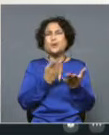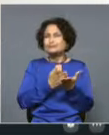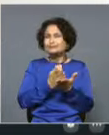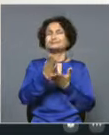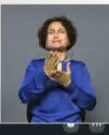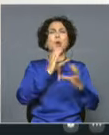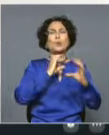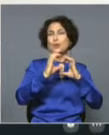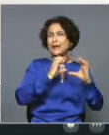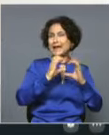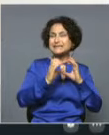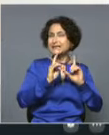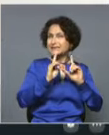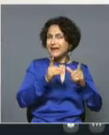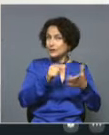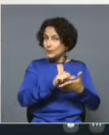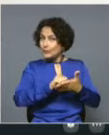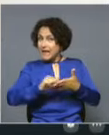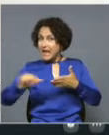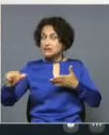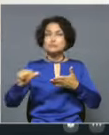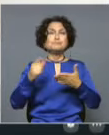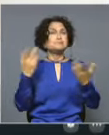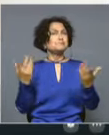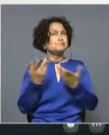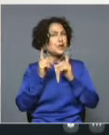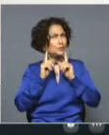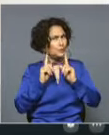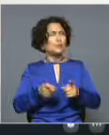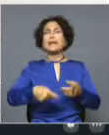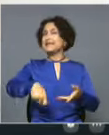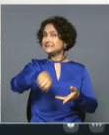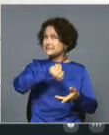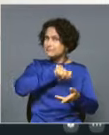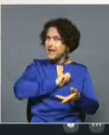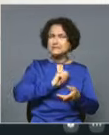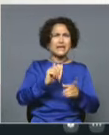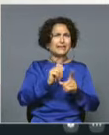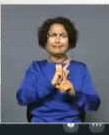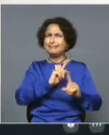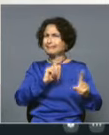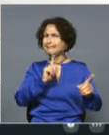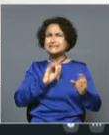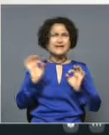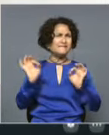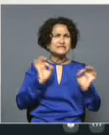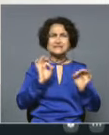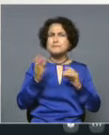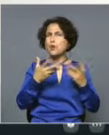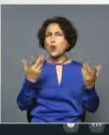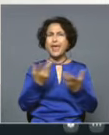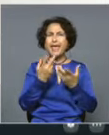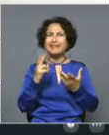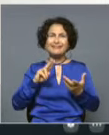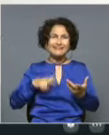се отбележи, че в редица случаи дори испанският, независимо от това, че средата е билингвална, не